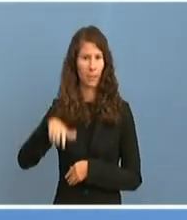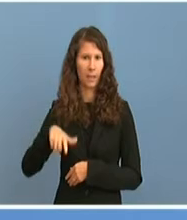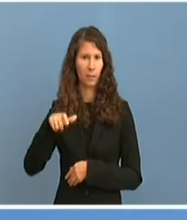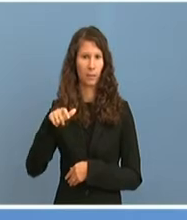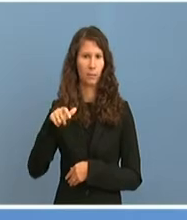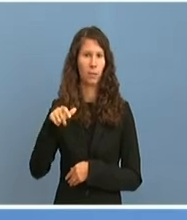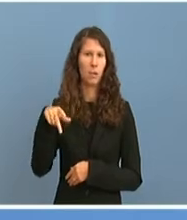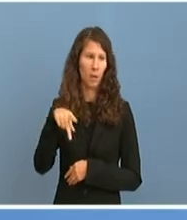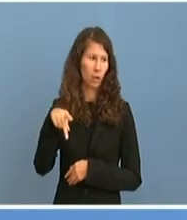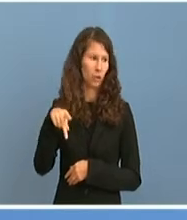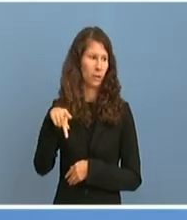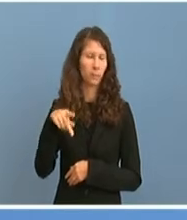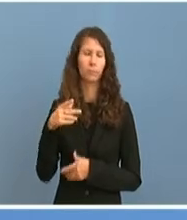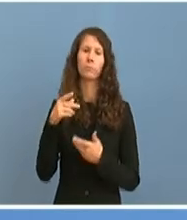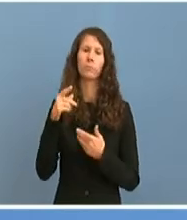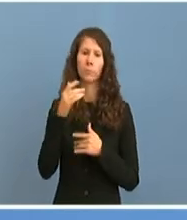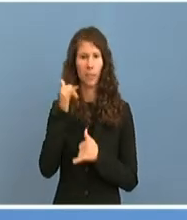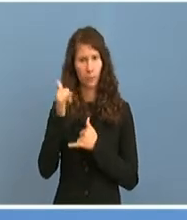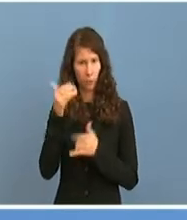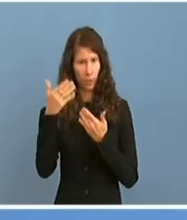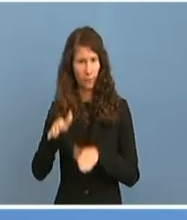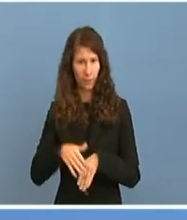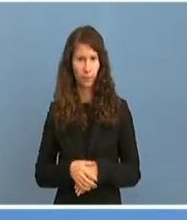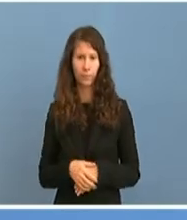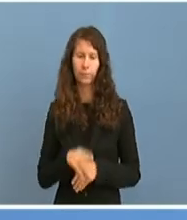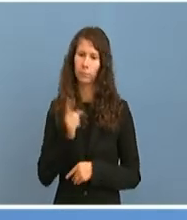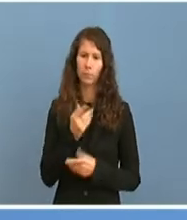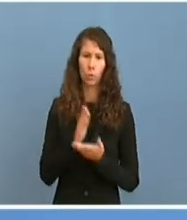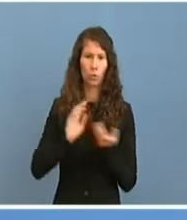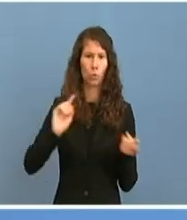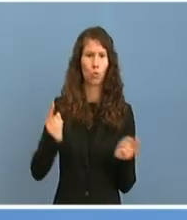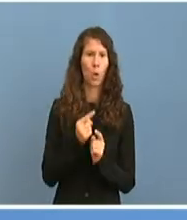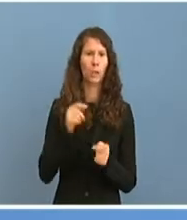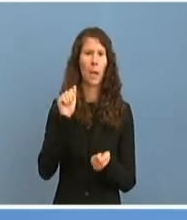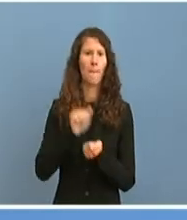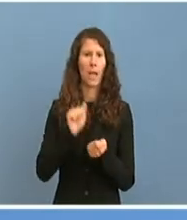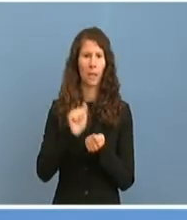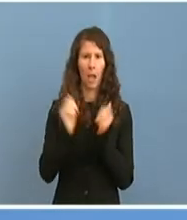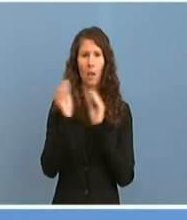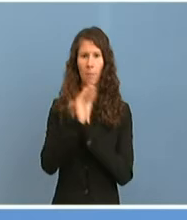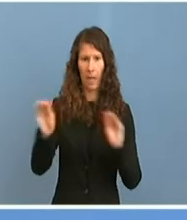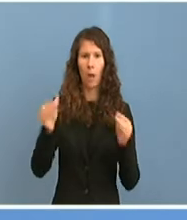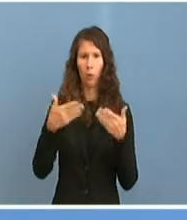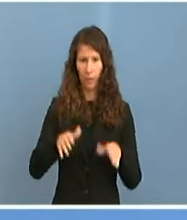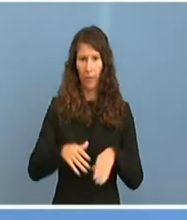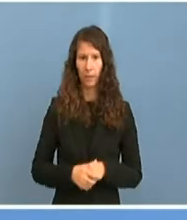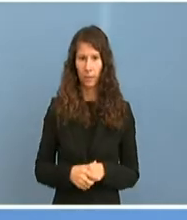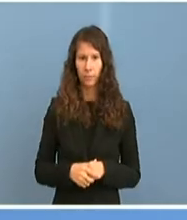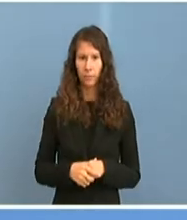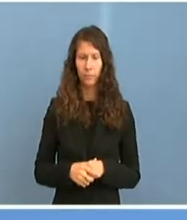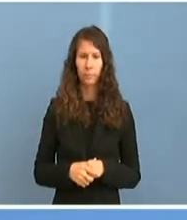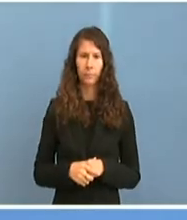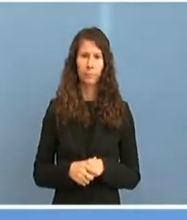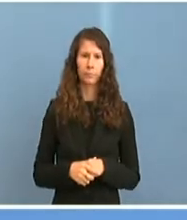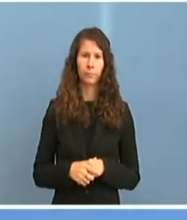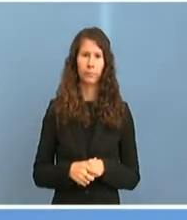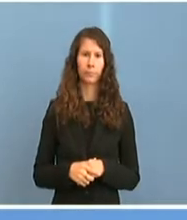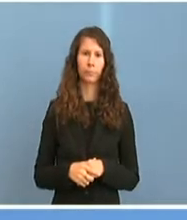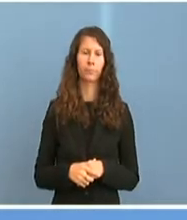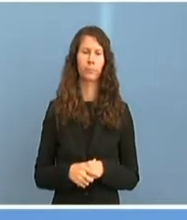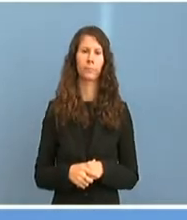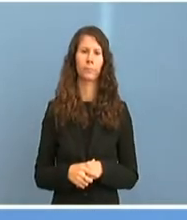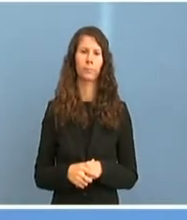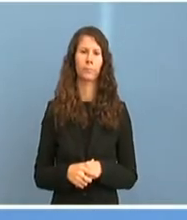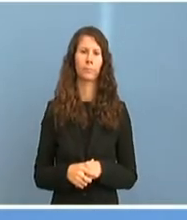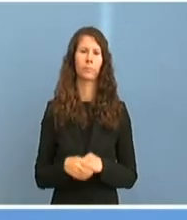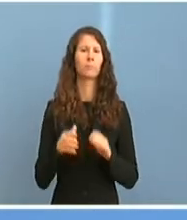man sagen. Wir haben dazu ja auch eine kurze Pressemitteilung rausgegeben. Es gibt ja eine Vermittlung,